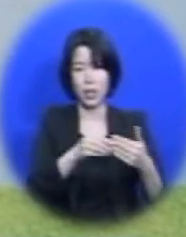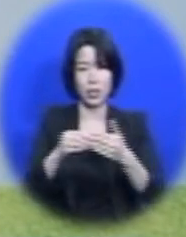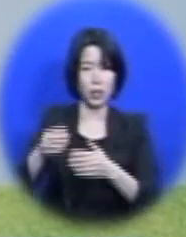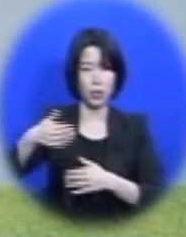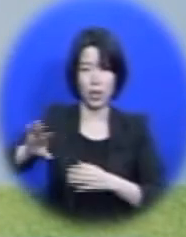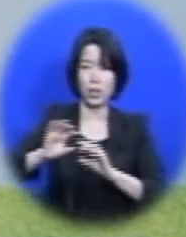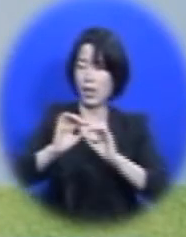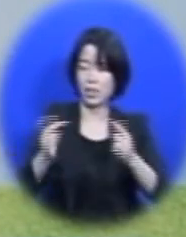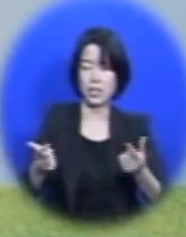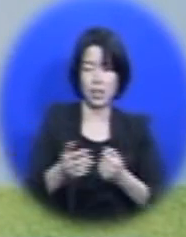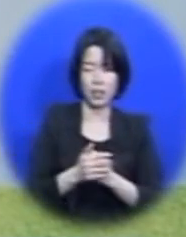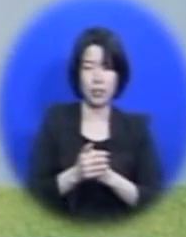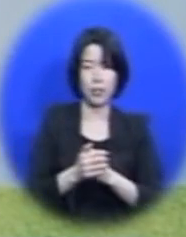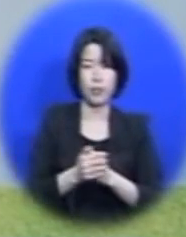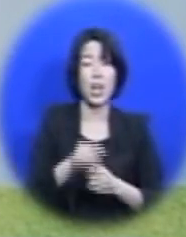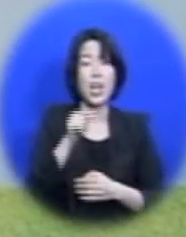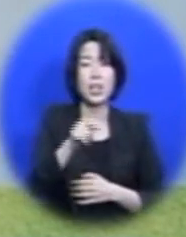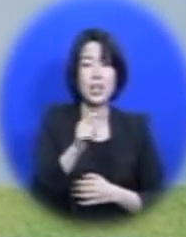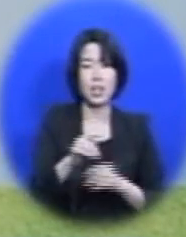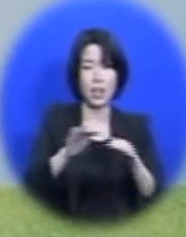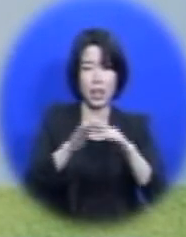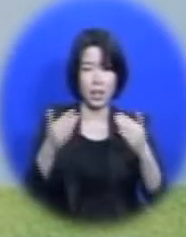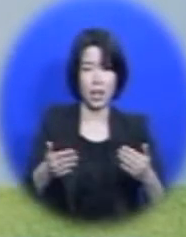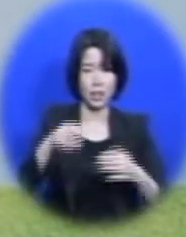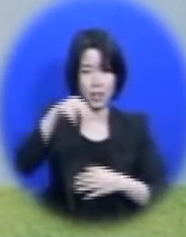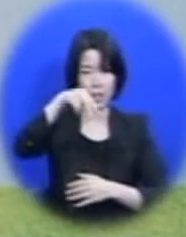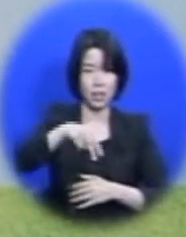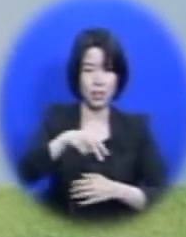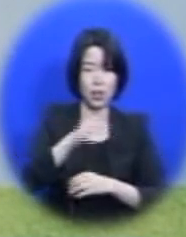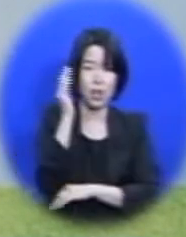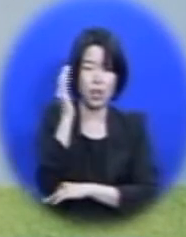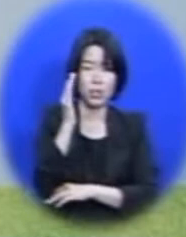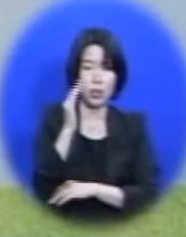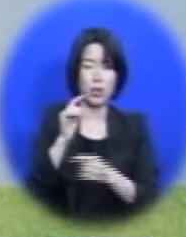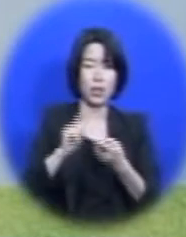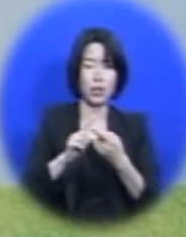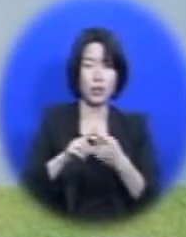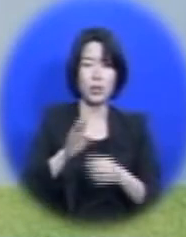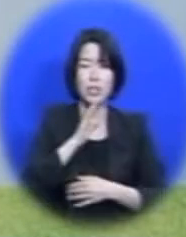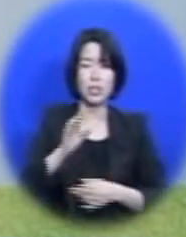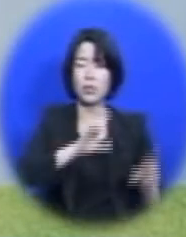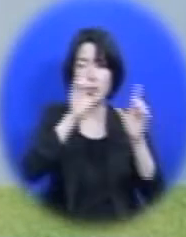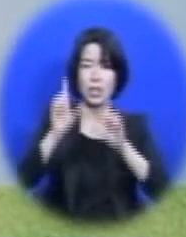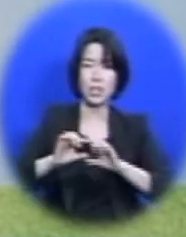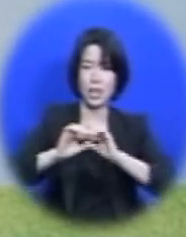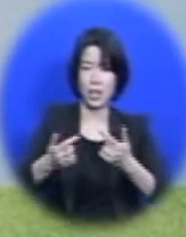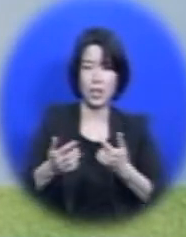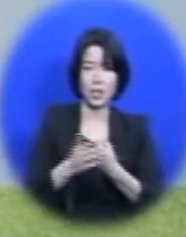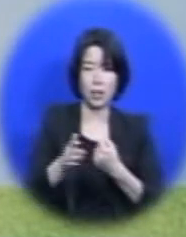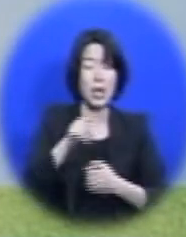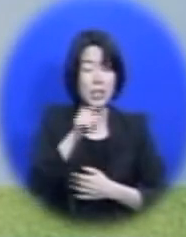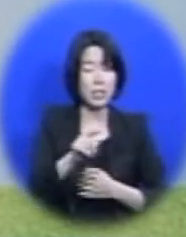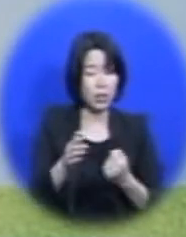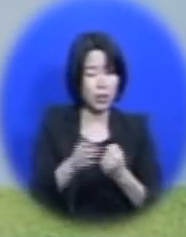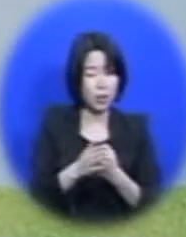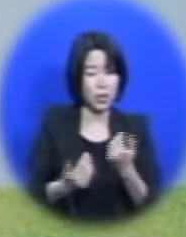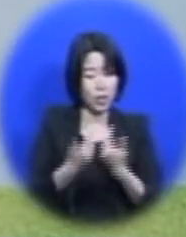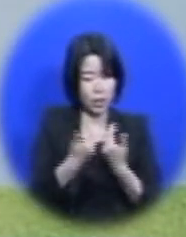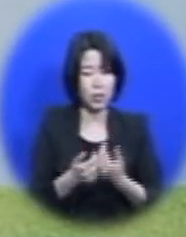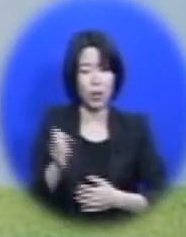아니야. 네가 강단에서 설교한 대로 내가 실제로 살지 않으니까 교인들이 그것 때문에